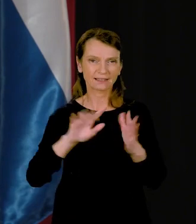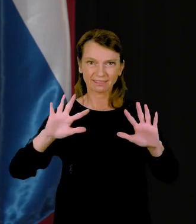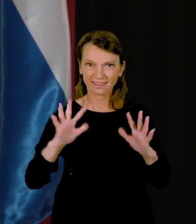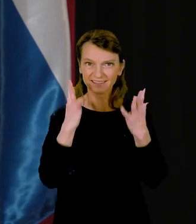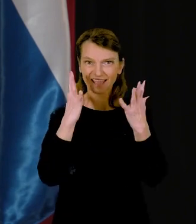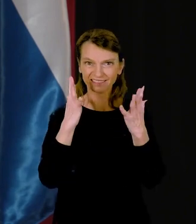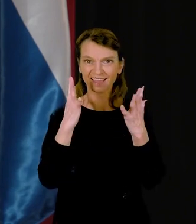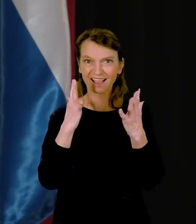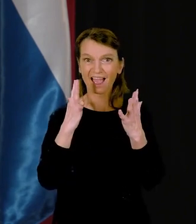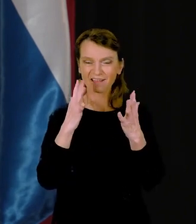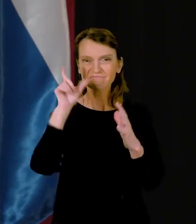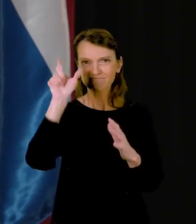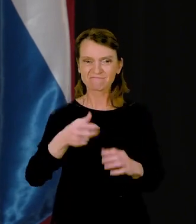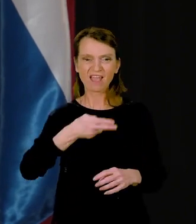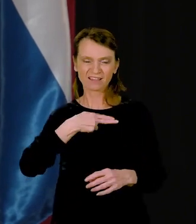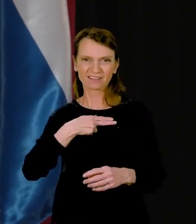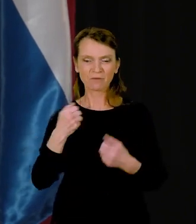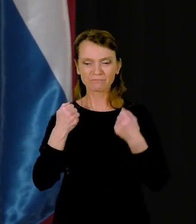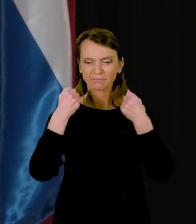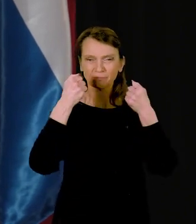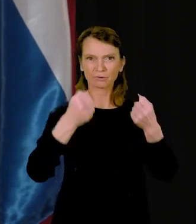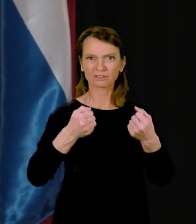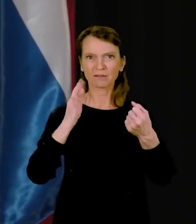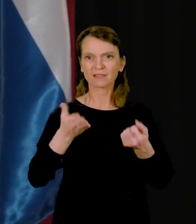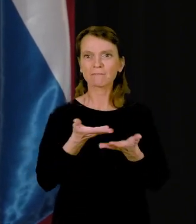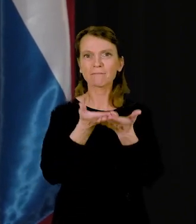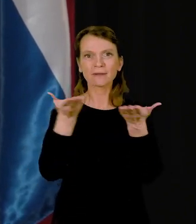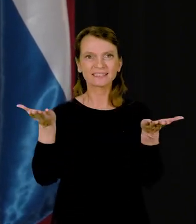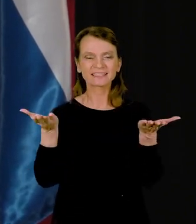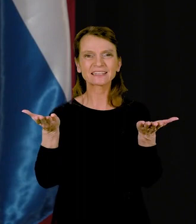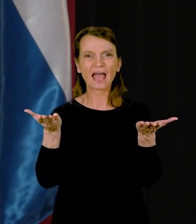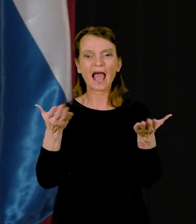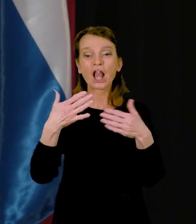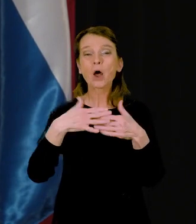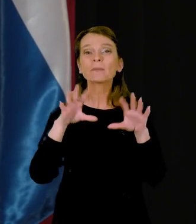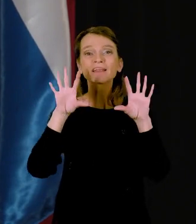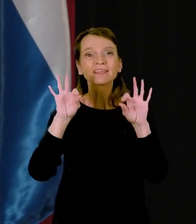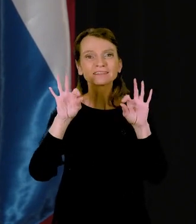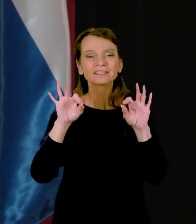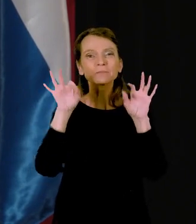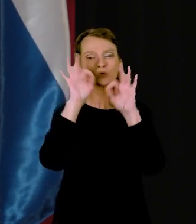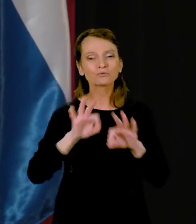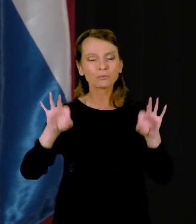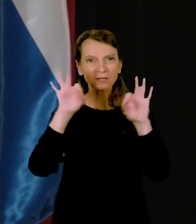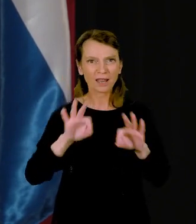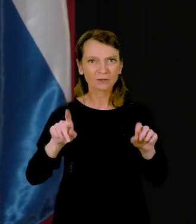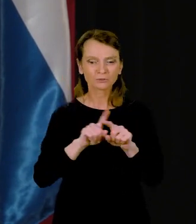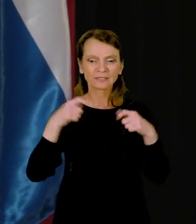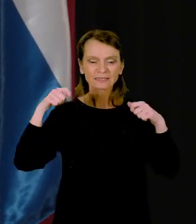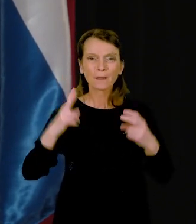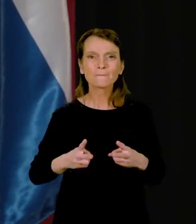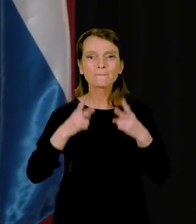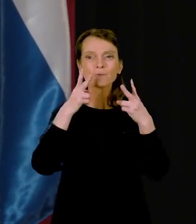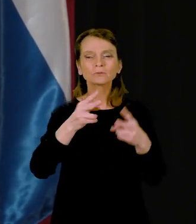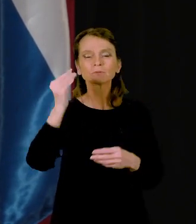laureata postavimo na piedestal, da ob 10. jubileju zgradimo tudi most spominov na prehojeno pot,